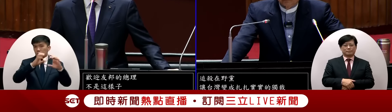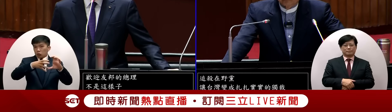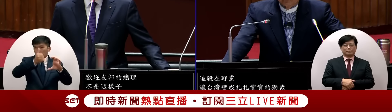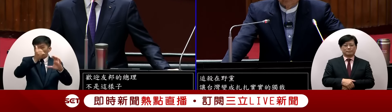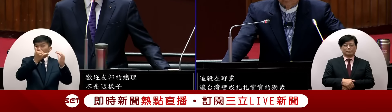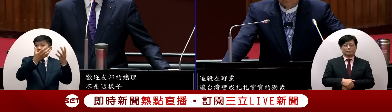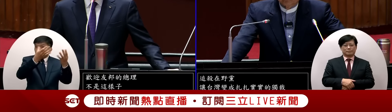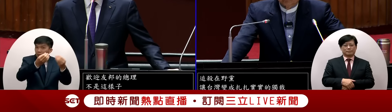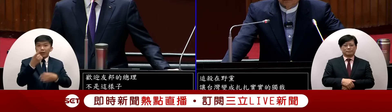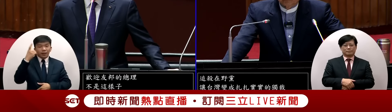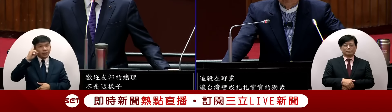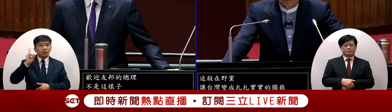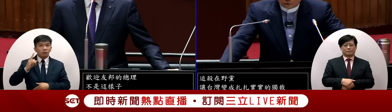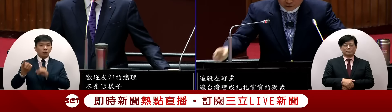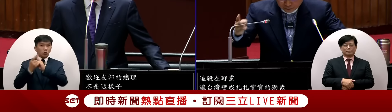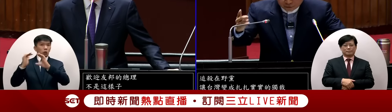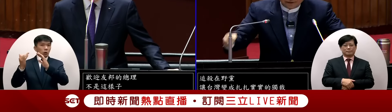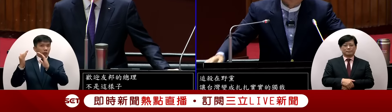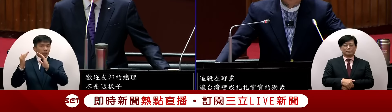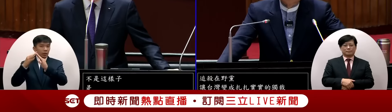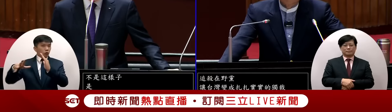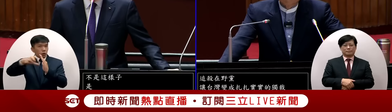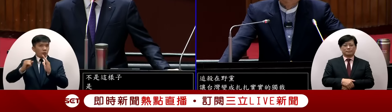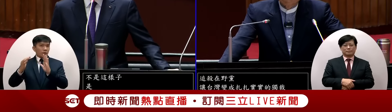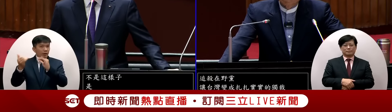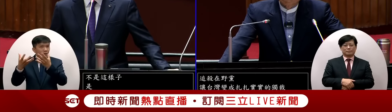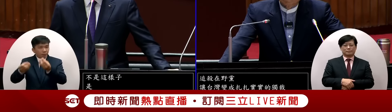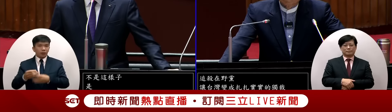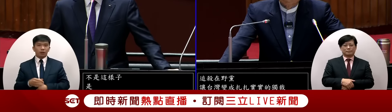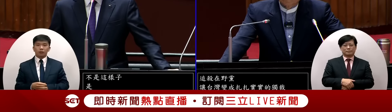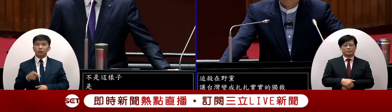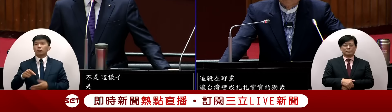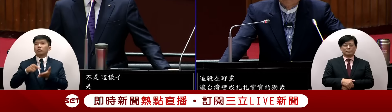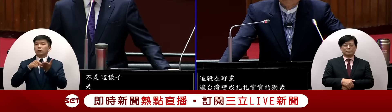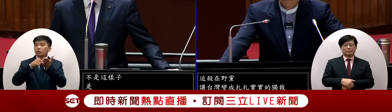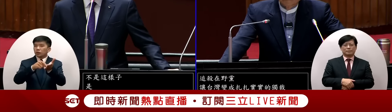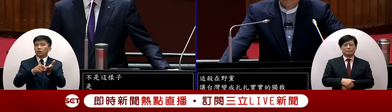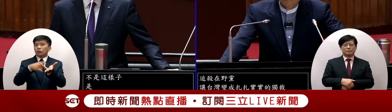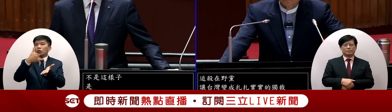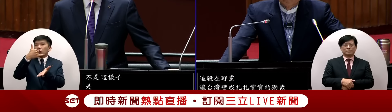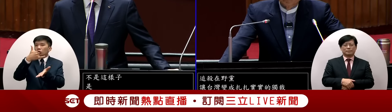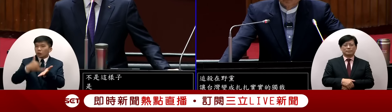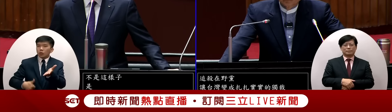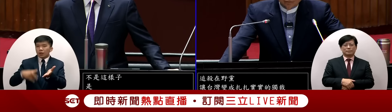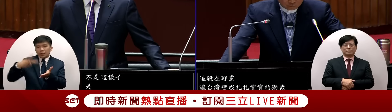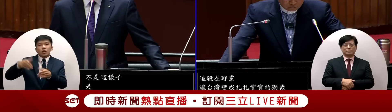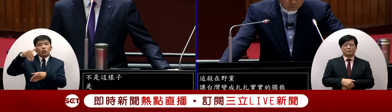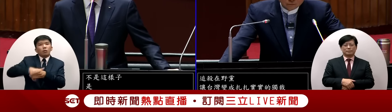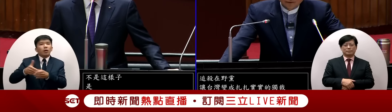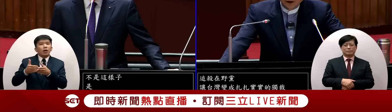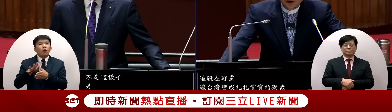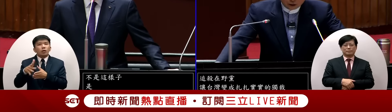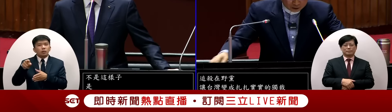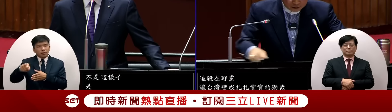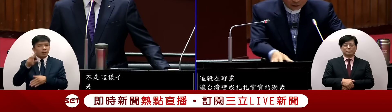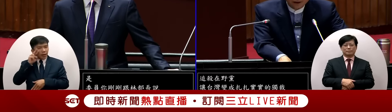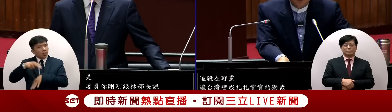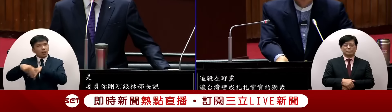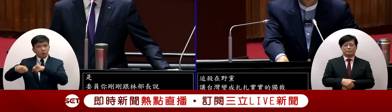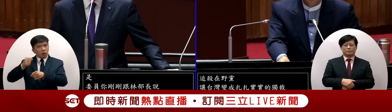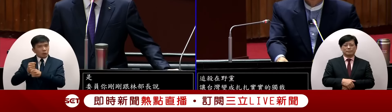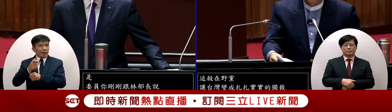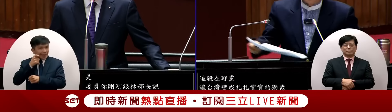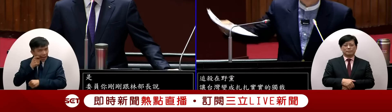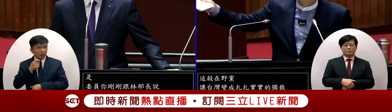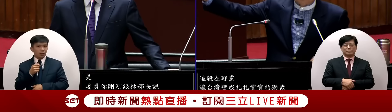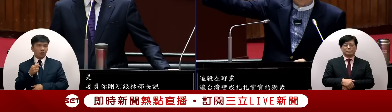貌。我提出复议是因为自爱难行，既然他没有过，我认为从宪